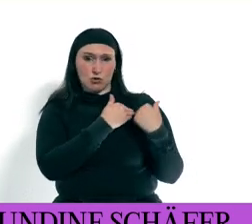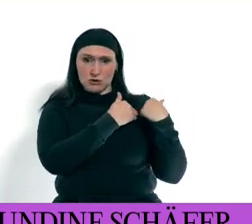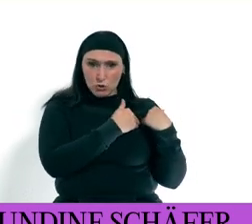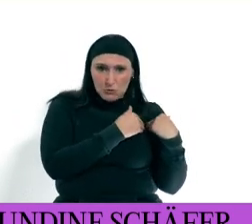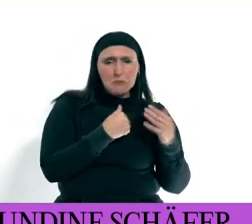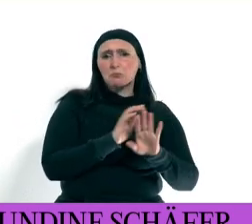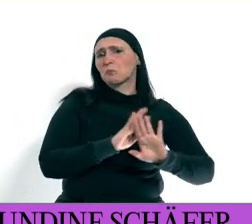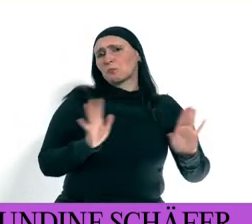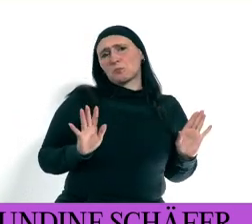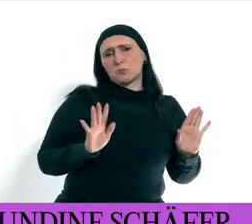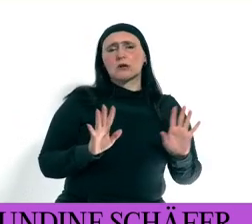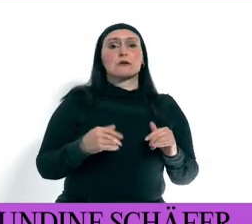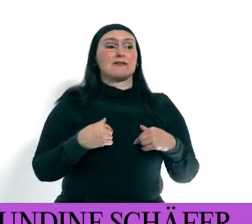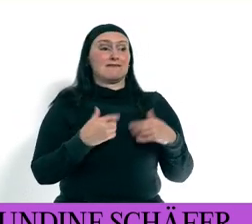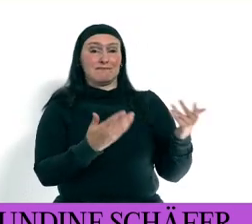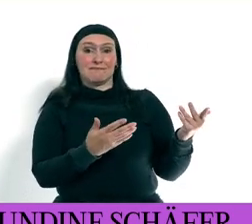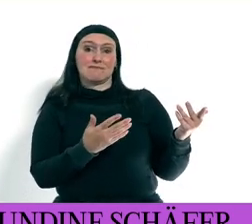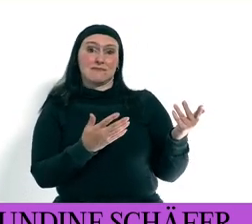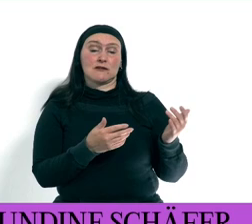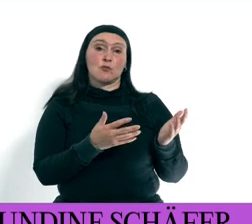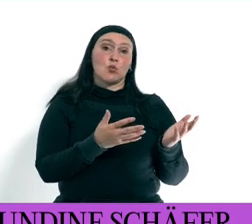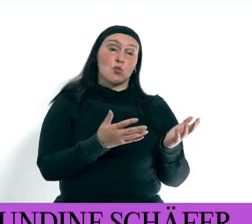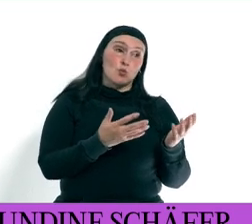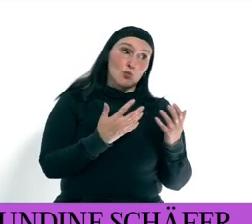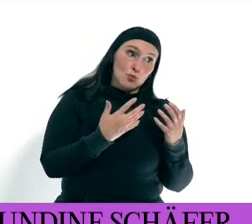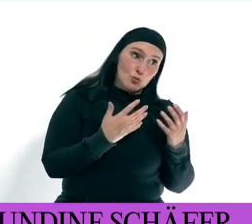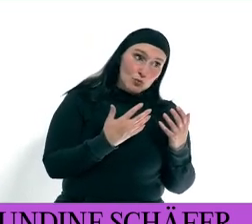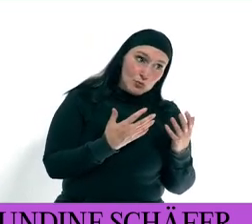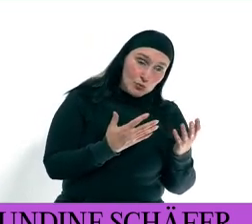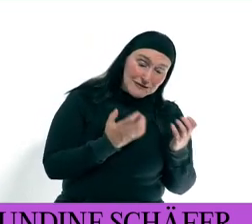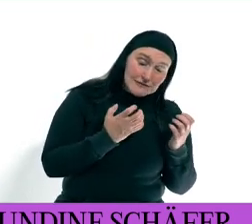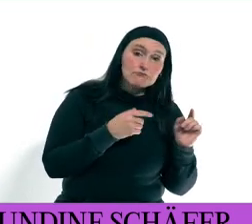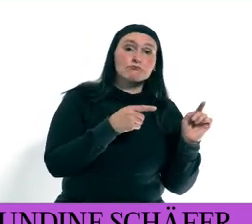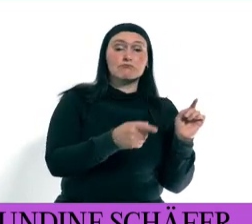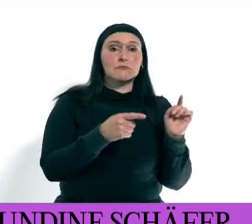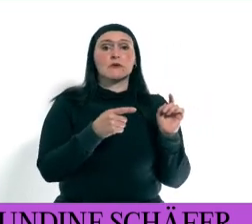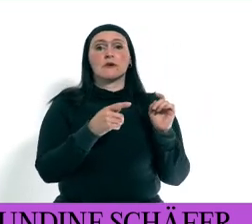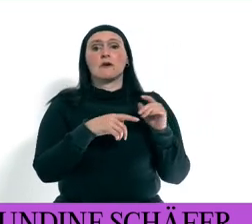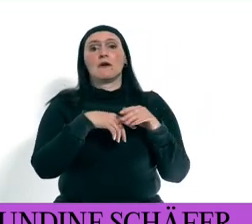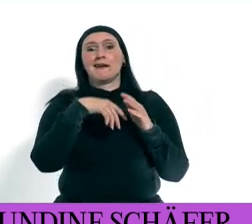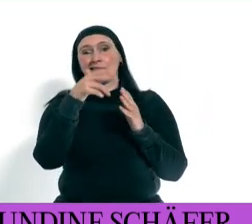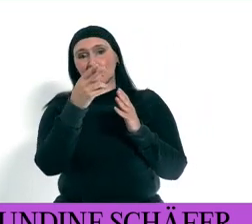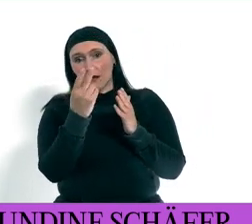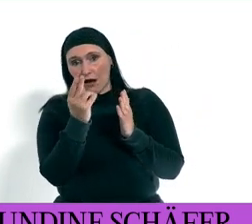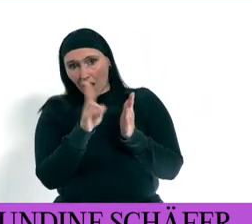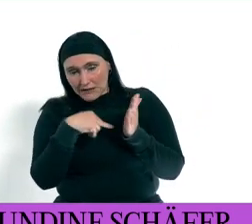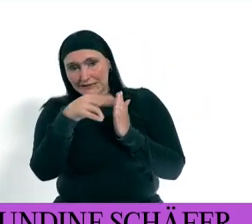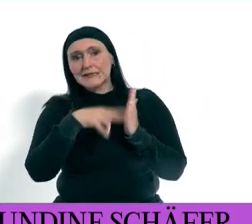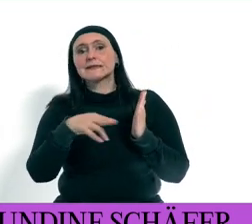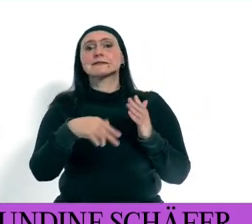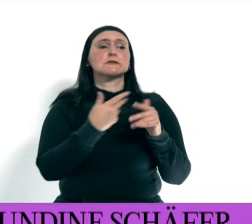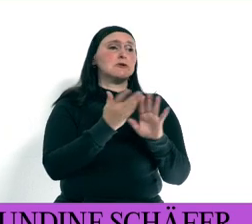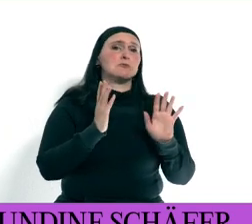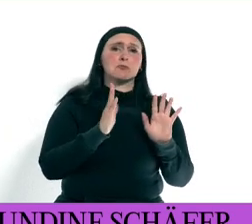eigentliche Organisation, eine Organisation im klassischen Sinne. Das erschien uns viel zu